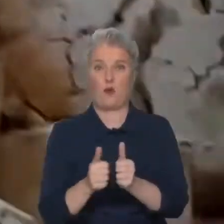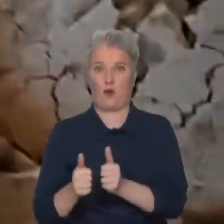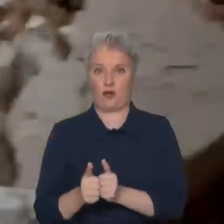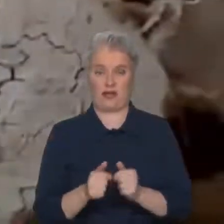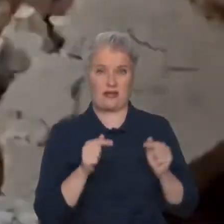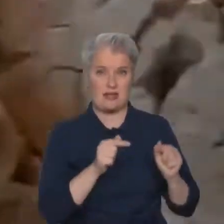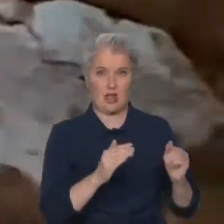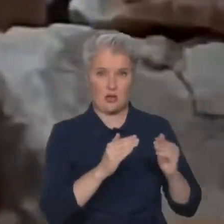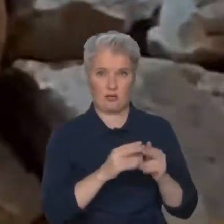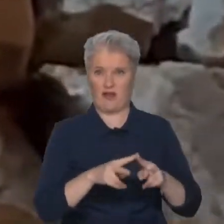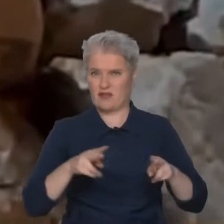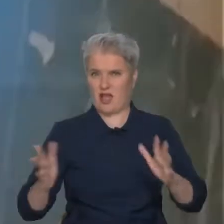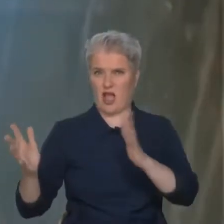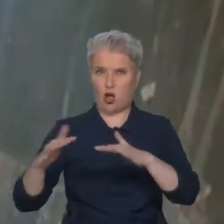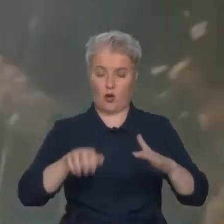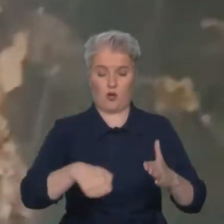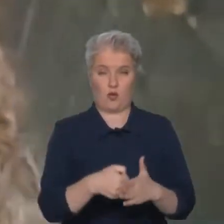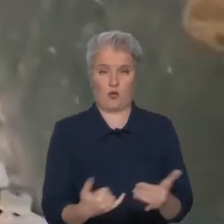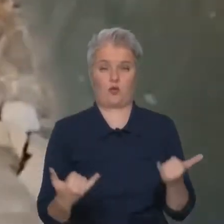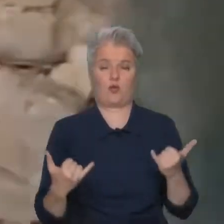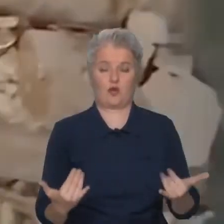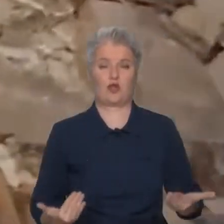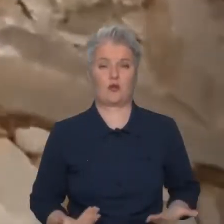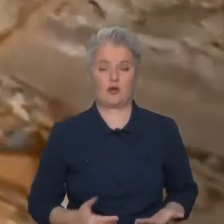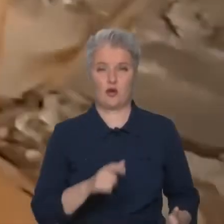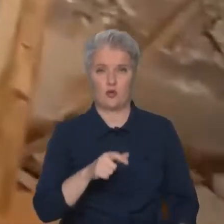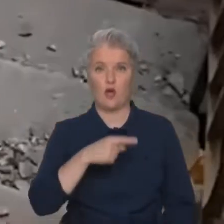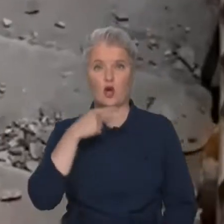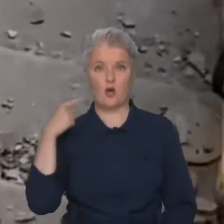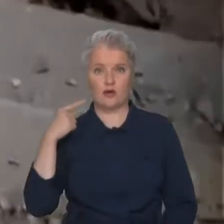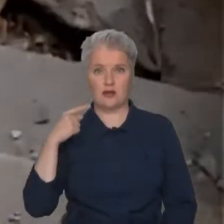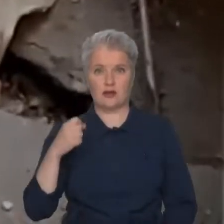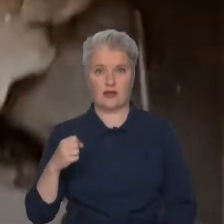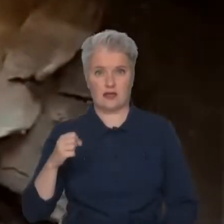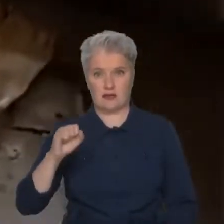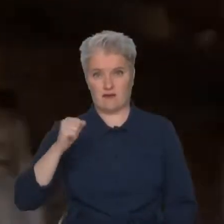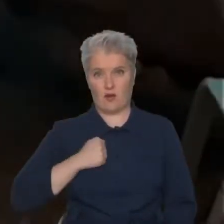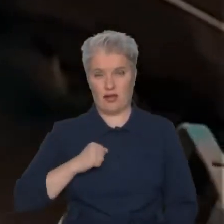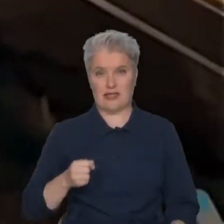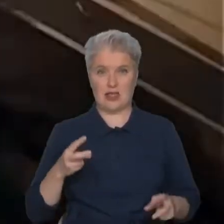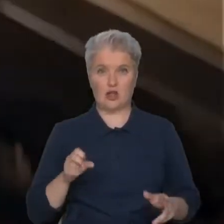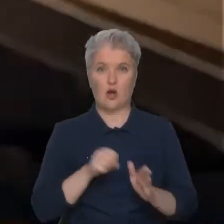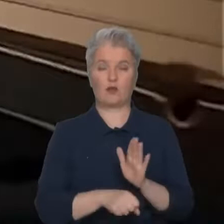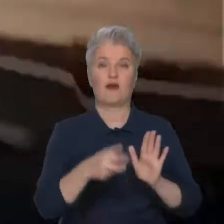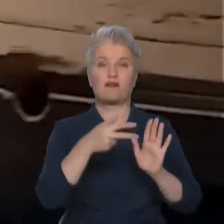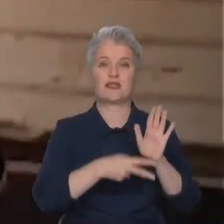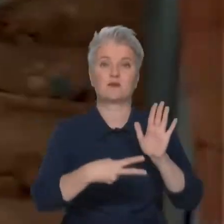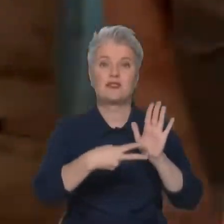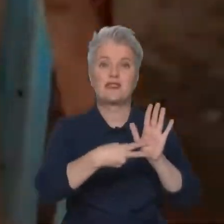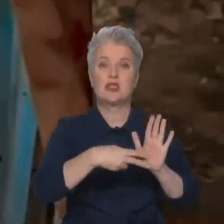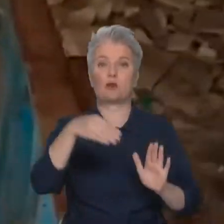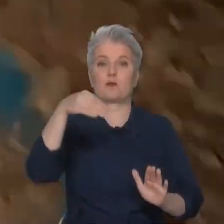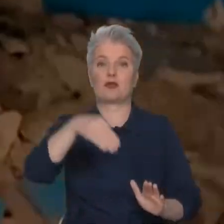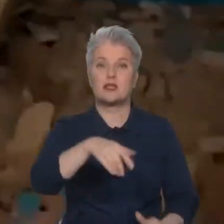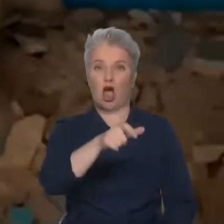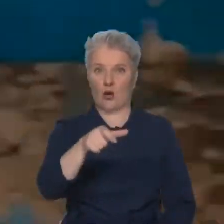руїнах досі мешкають люди. Російські воєнні злочинці вбили у Маріуполі близько 87 тисяч людей. Але ці дані не